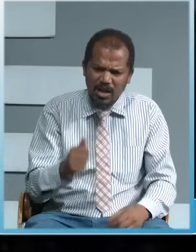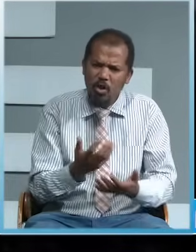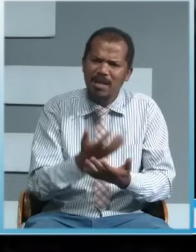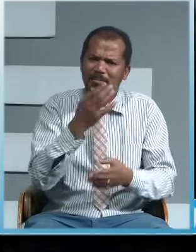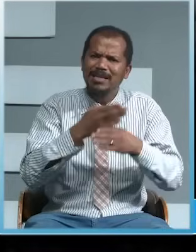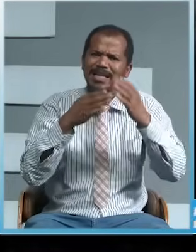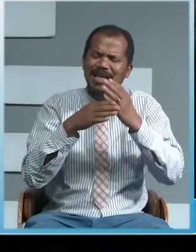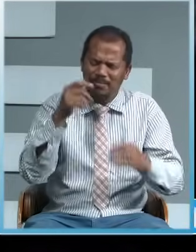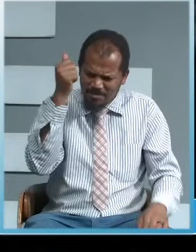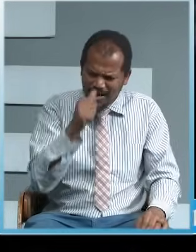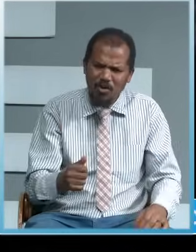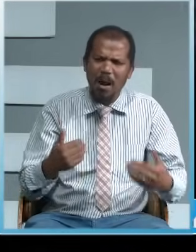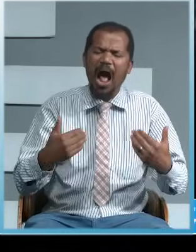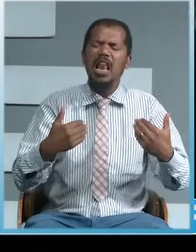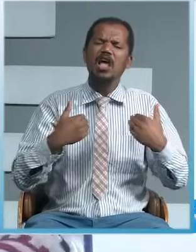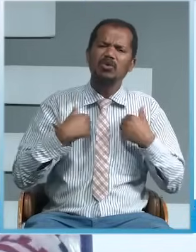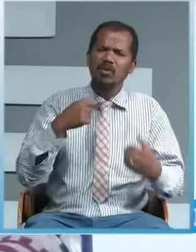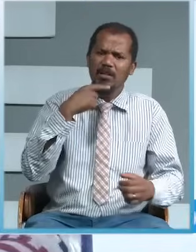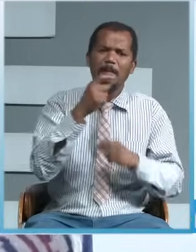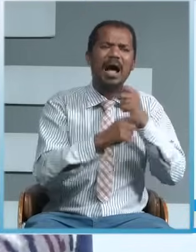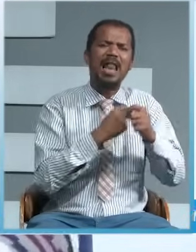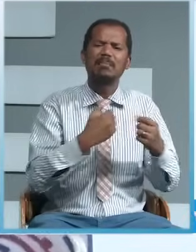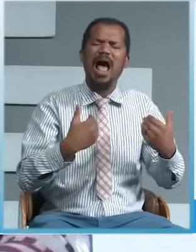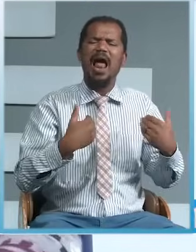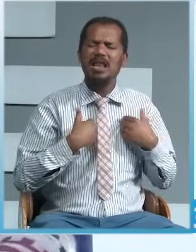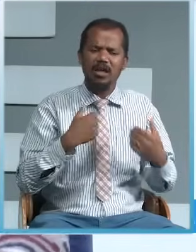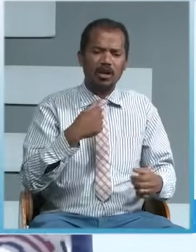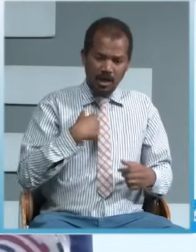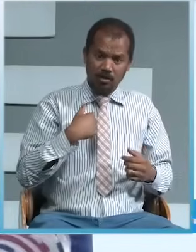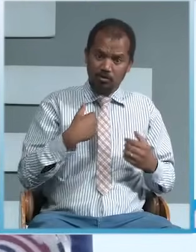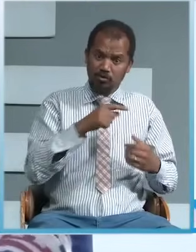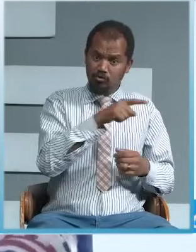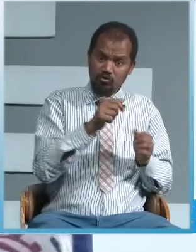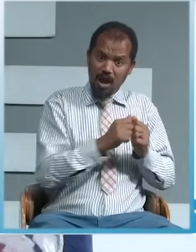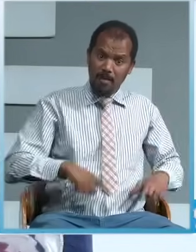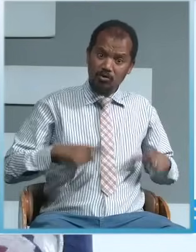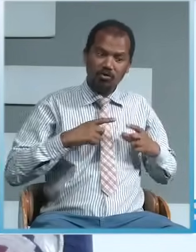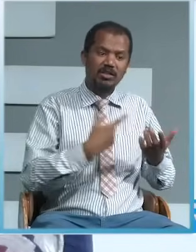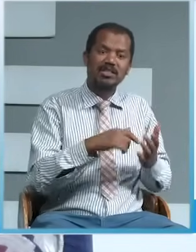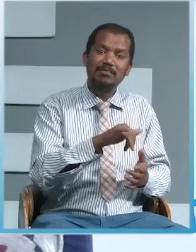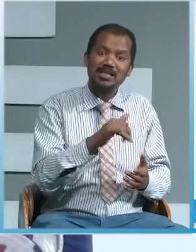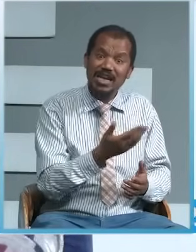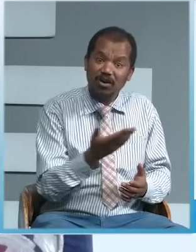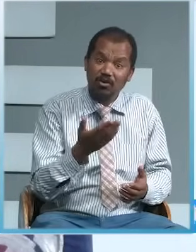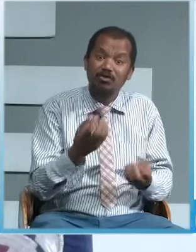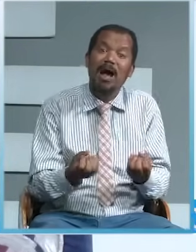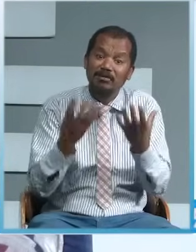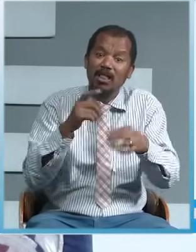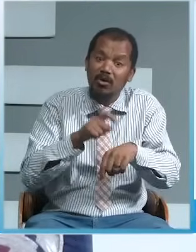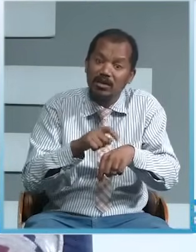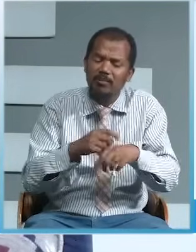بيتن يوم يهابت درجة بيتن يوم اللاتشو يتوالب بعالم لاي اللي يتوالب نقر نسو قاربينور ند زيانتنا قروشن بابزان